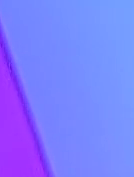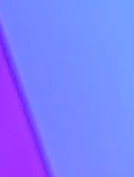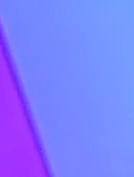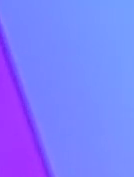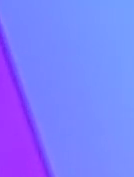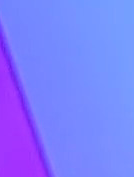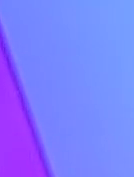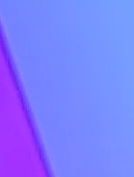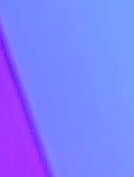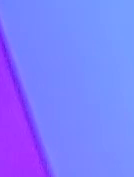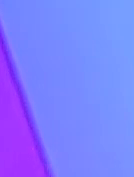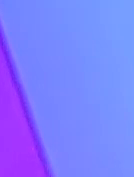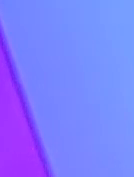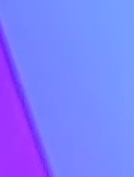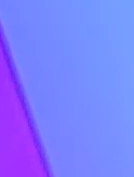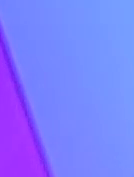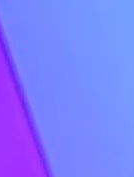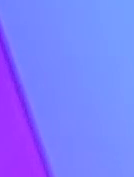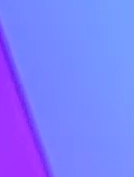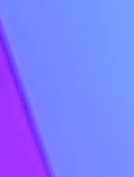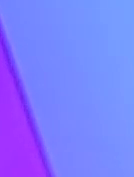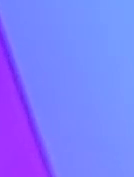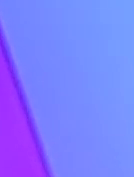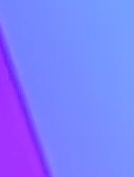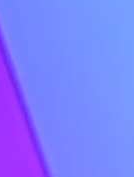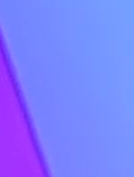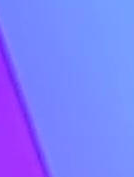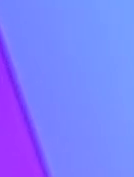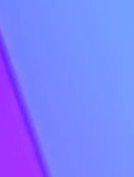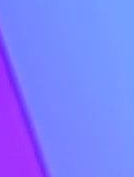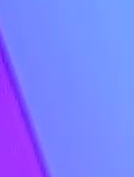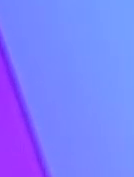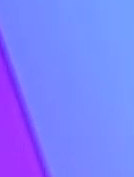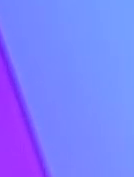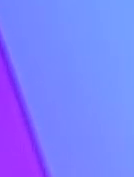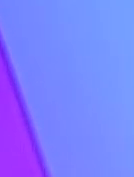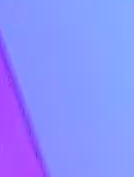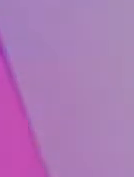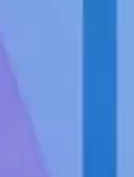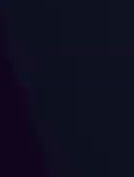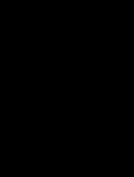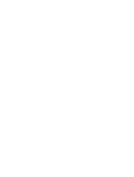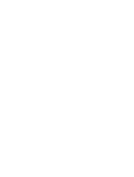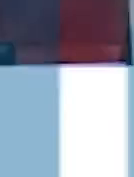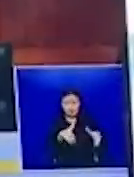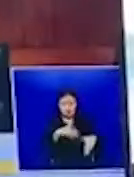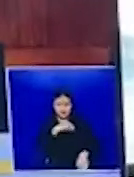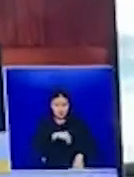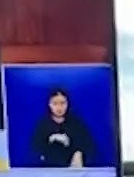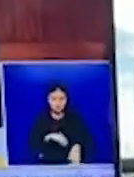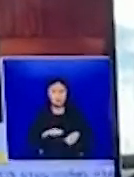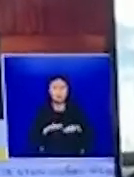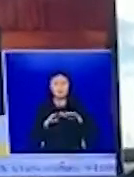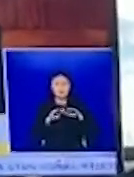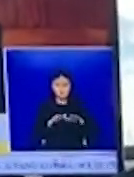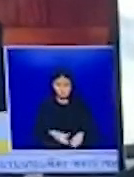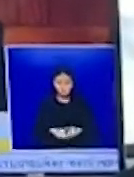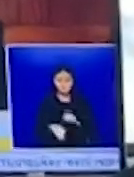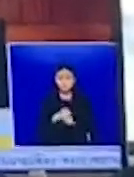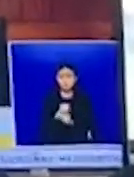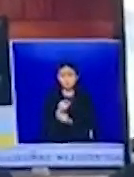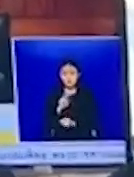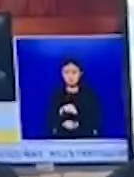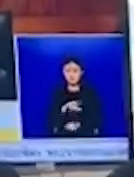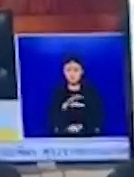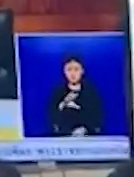ารกิจของรัฐบาลพักสักครู่ช่วงหน้าค่ะเรื่องของยัตติซักฟอกมีปัญหาค่ะพรรคร่วมฝ่ายค้านตอนนี้